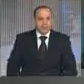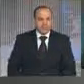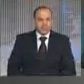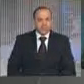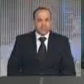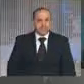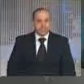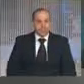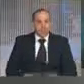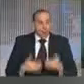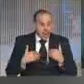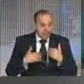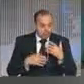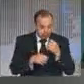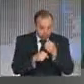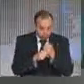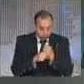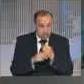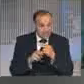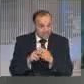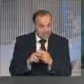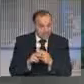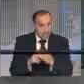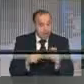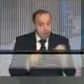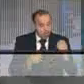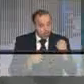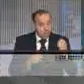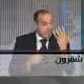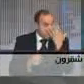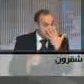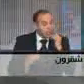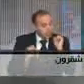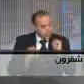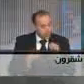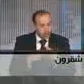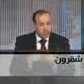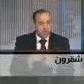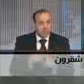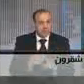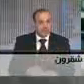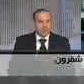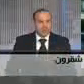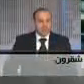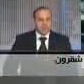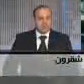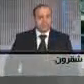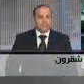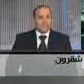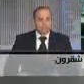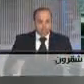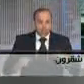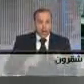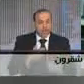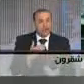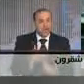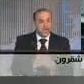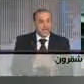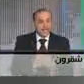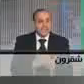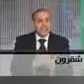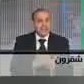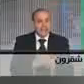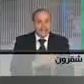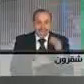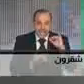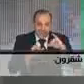اثبتت اللي هي تنجم تحتضن حتى بطوله افريقيا ان شاء الله تصير في تونس ان شاء الله الدوره الجديده لكاس سفاره